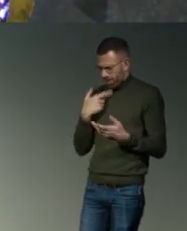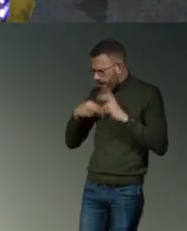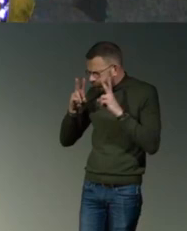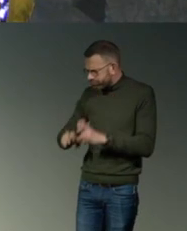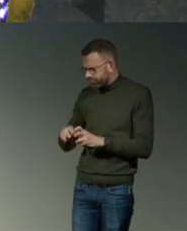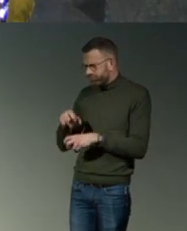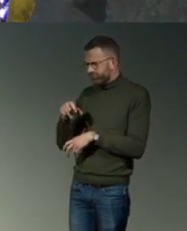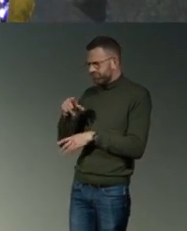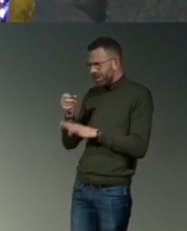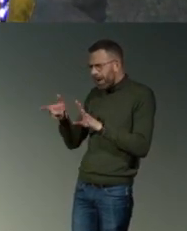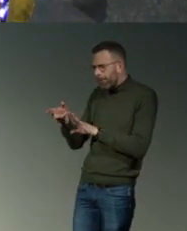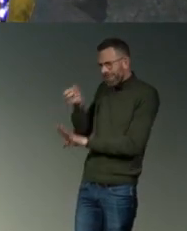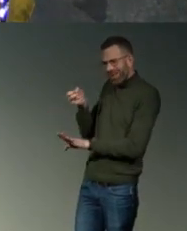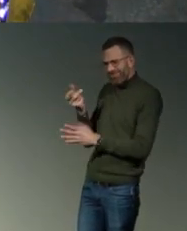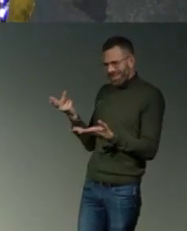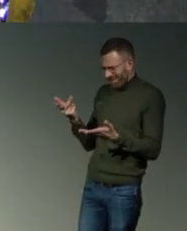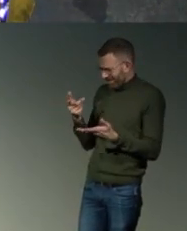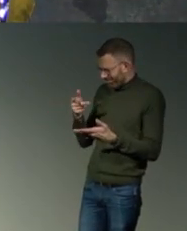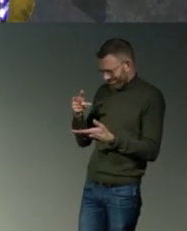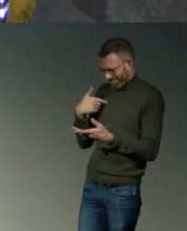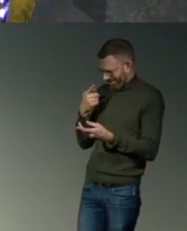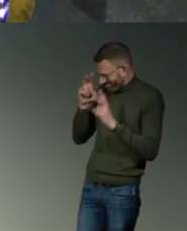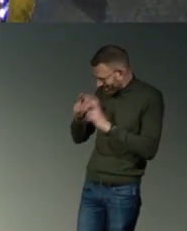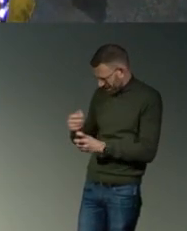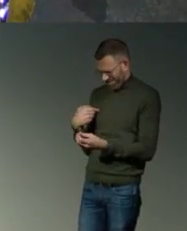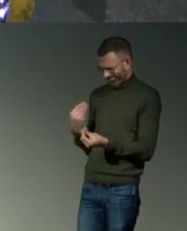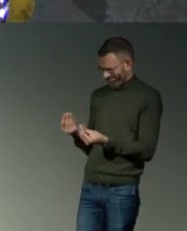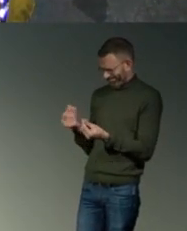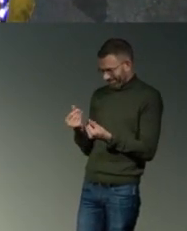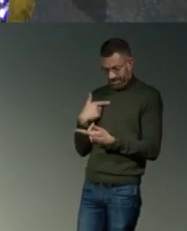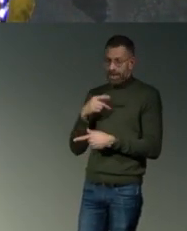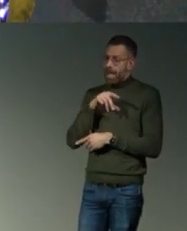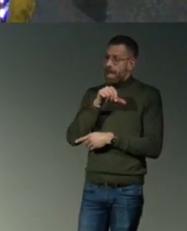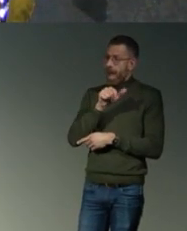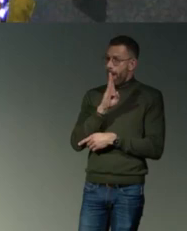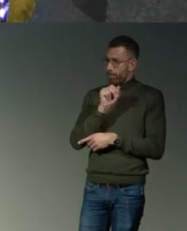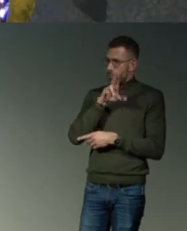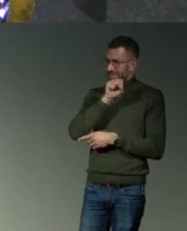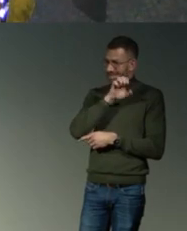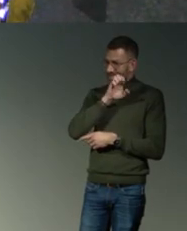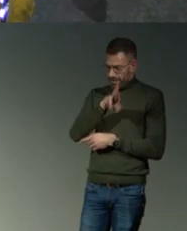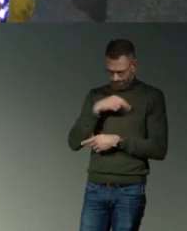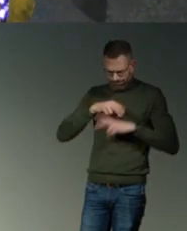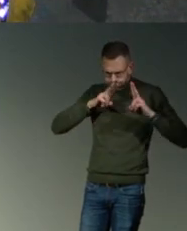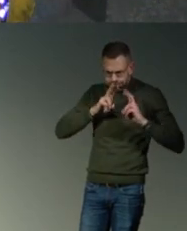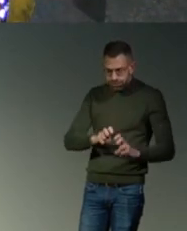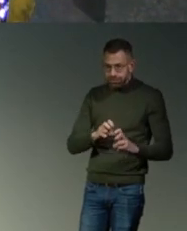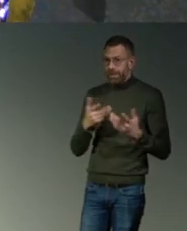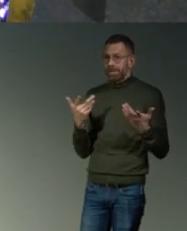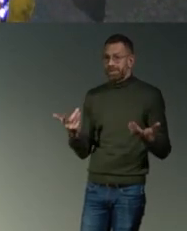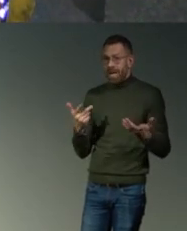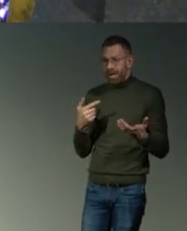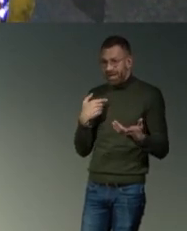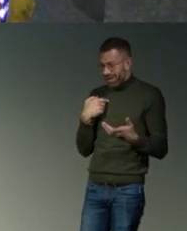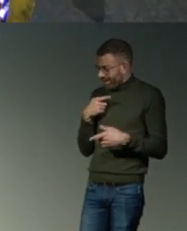pas, et en cherchant abuser, qu'en fait, peu de dictionnaires mentionnent le